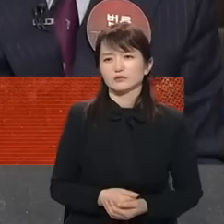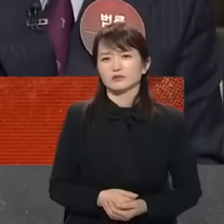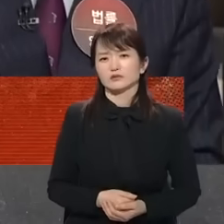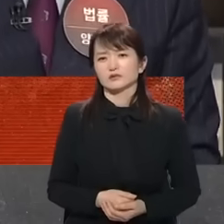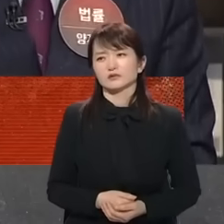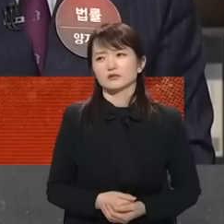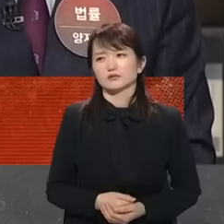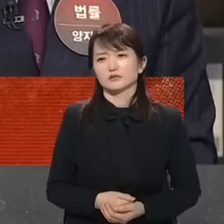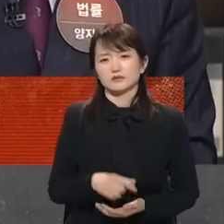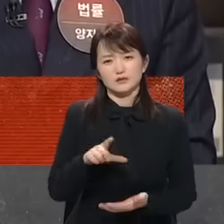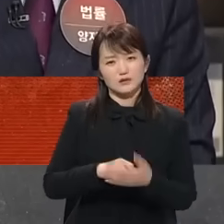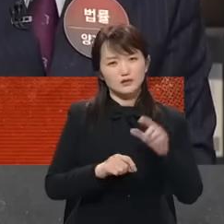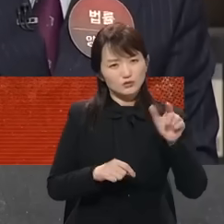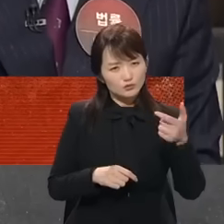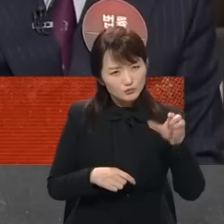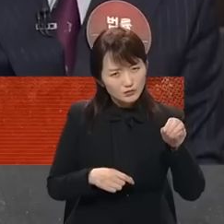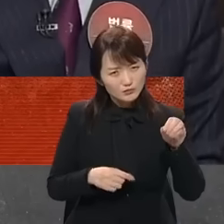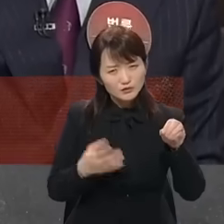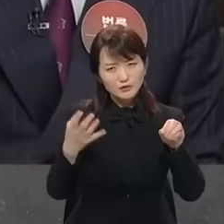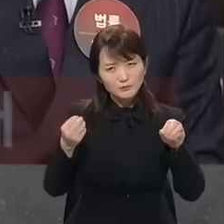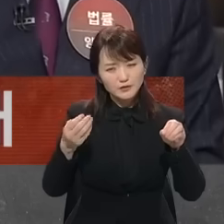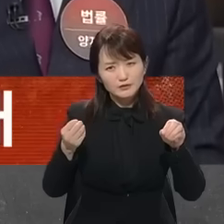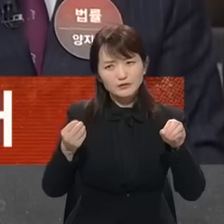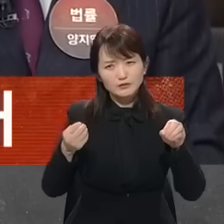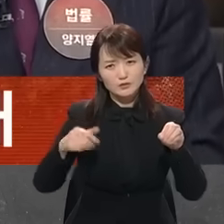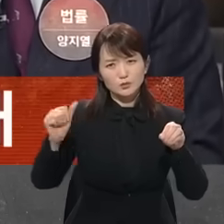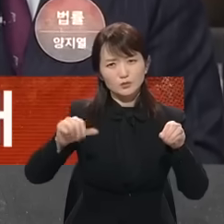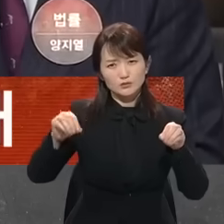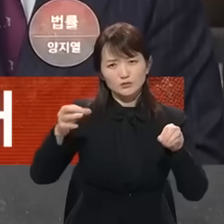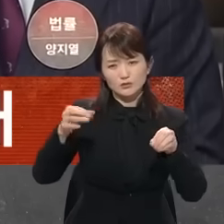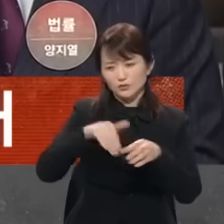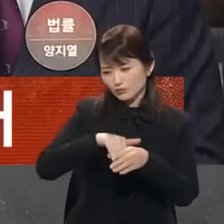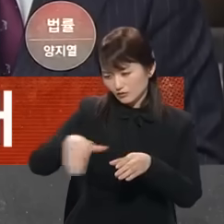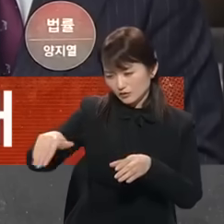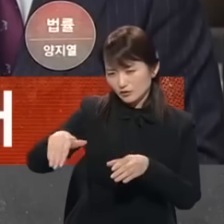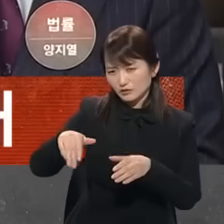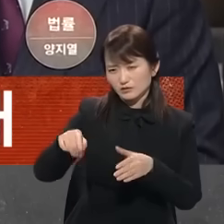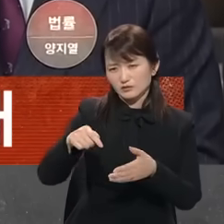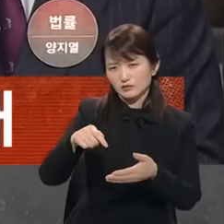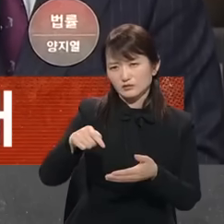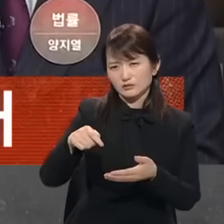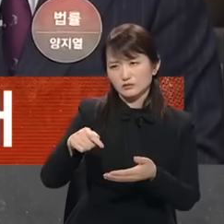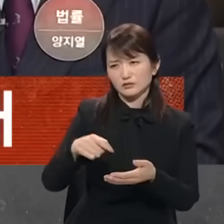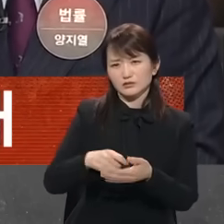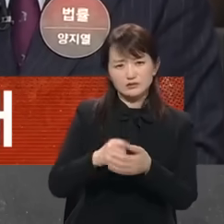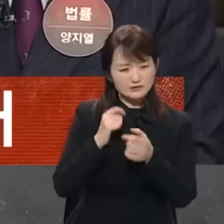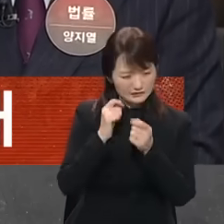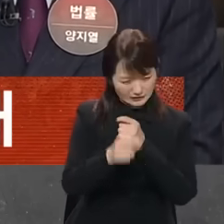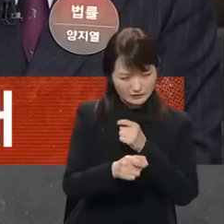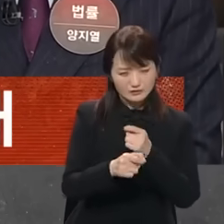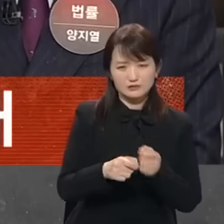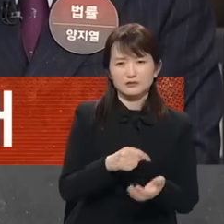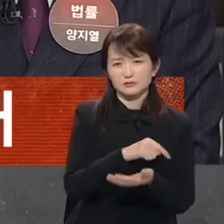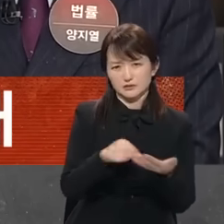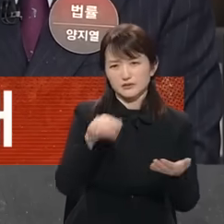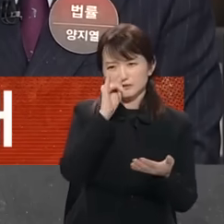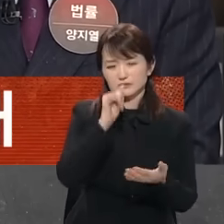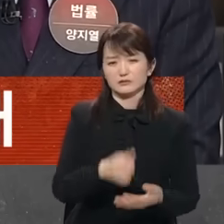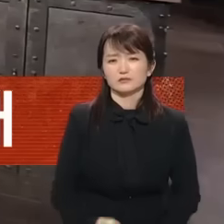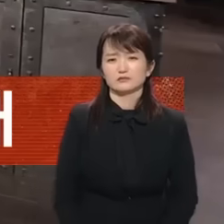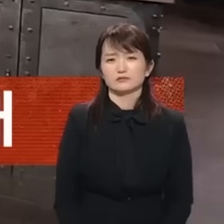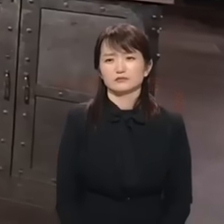적기는 600만 원 많게는 그런 식으로 5천만 원까지 돈을 듣기 사례가 있답니다 백변 사님 저희가이